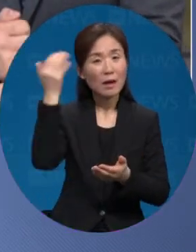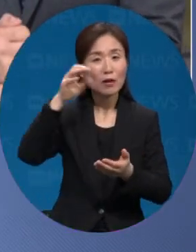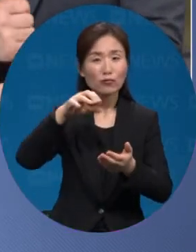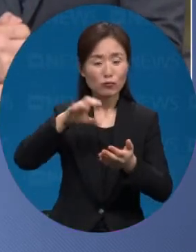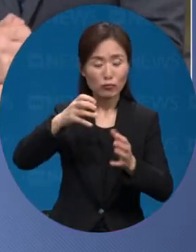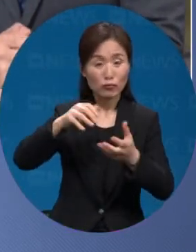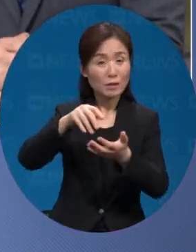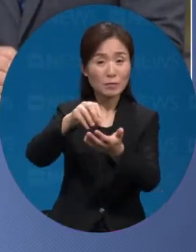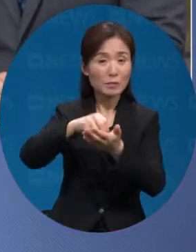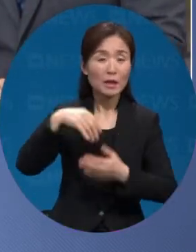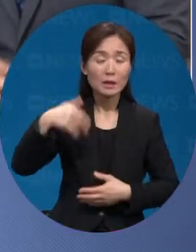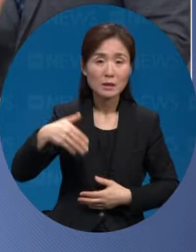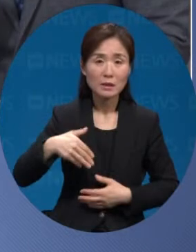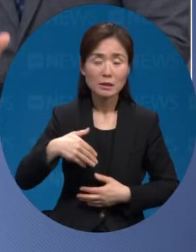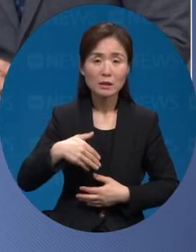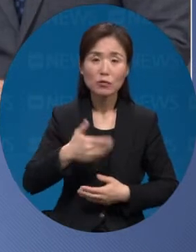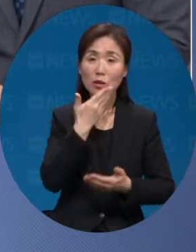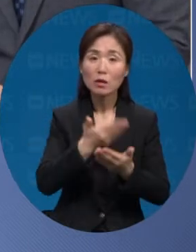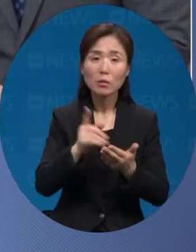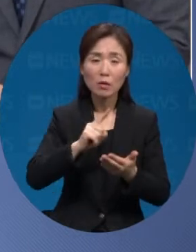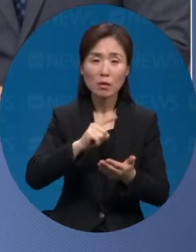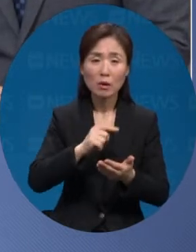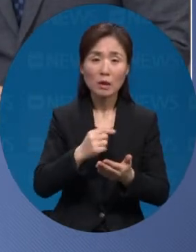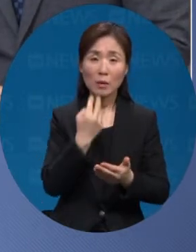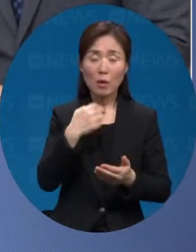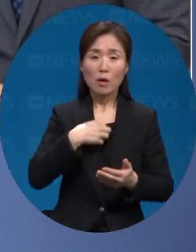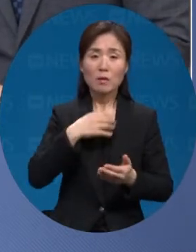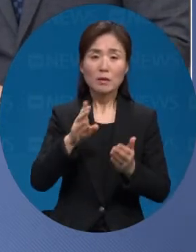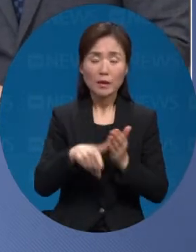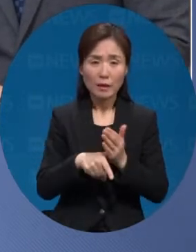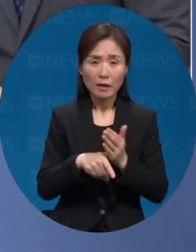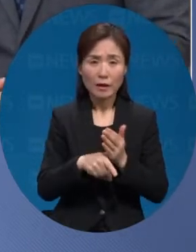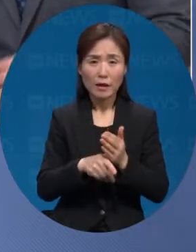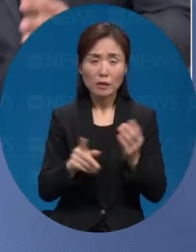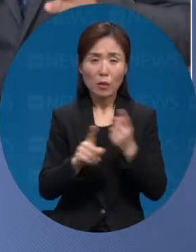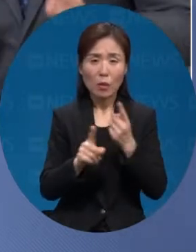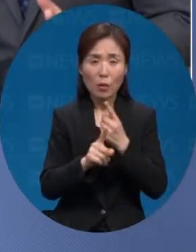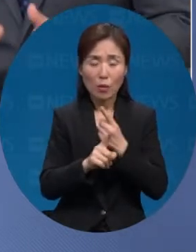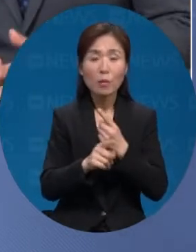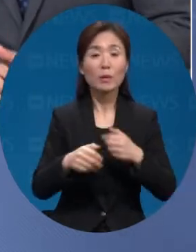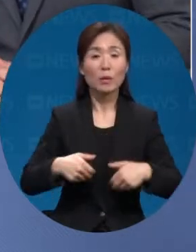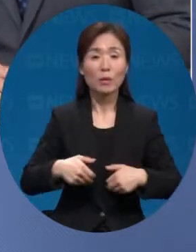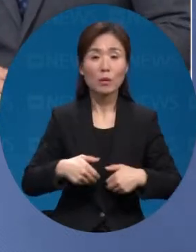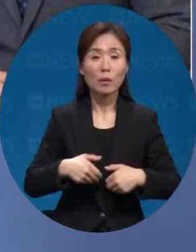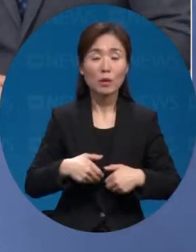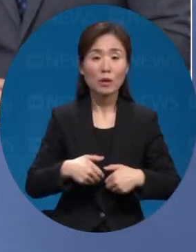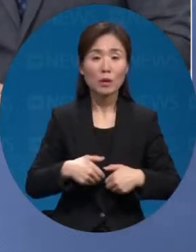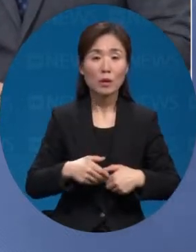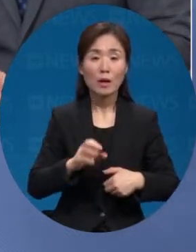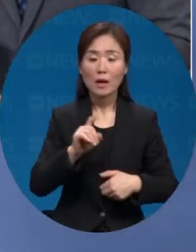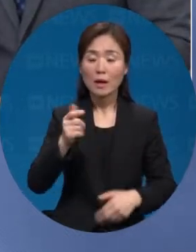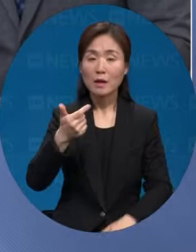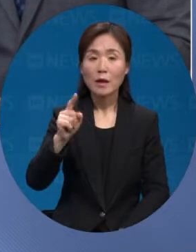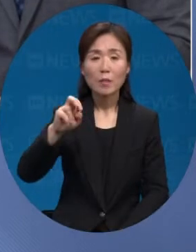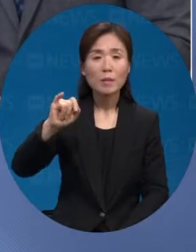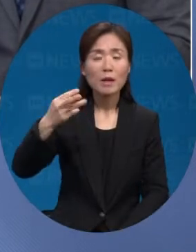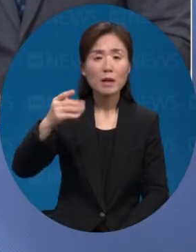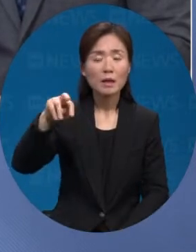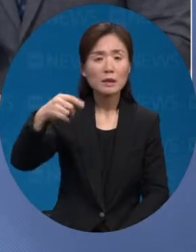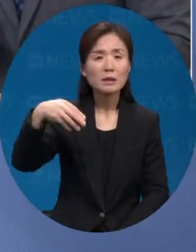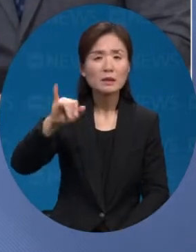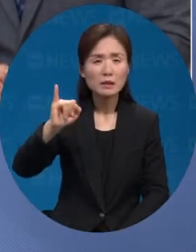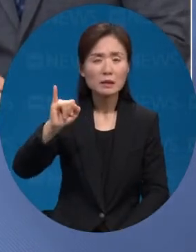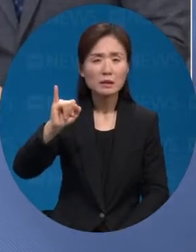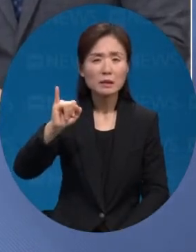처방 제를 맞는 겁니다 이번에 콜은 아이고 백신 부작용으로 많이 들어보셨을 건데 아낙 필라 시스 라는 증상 반응이 있습니다